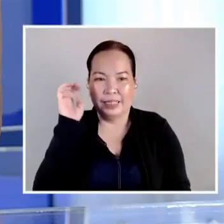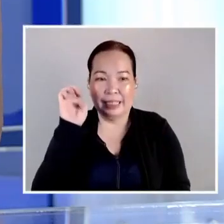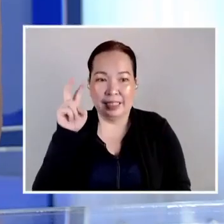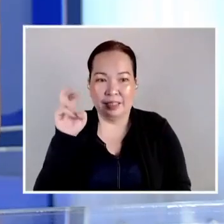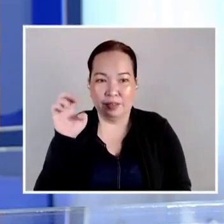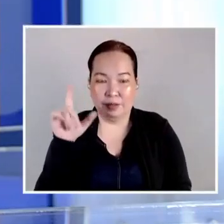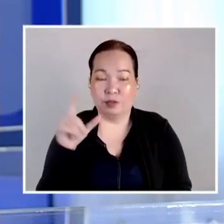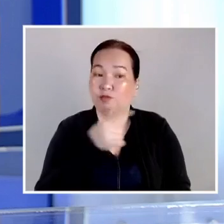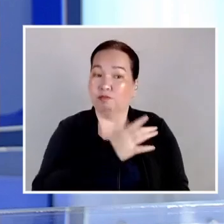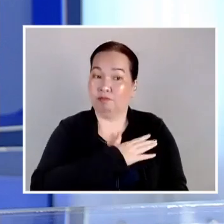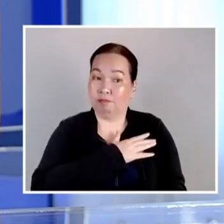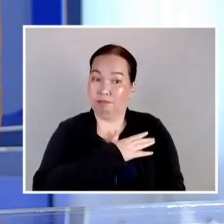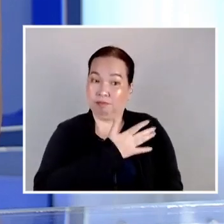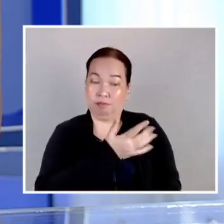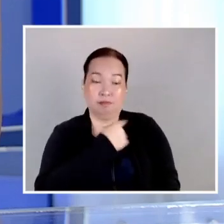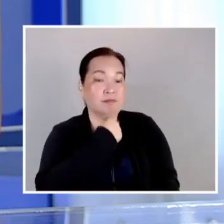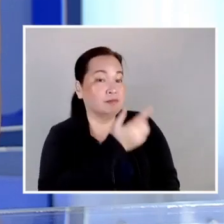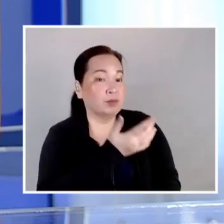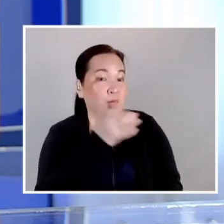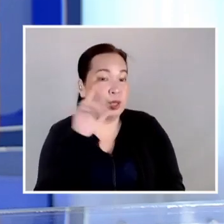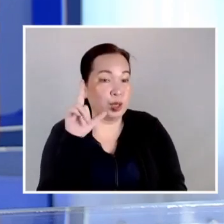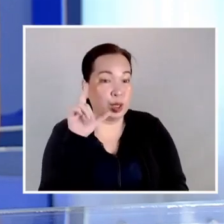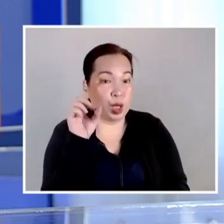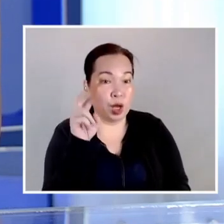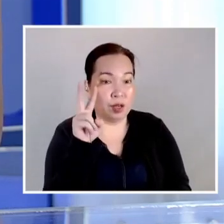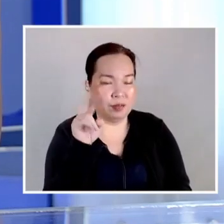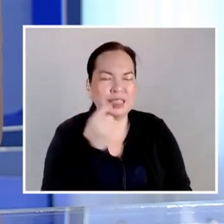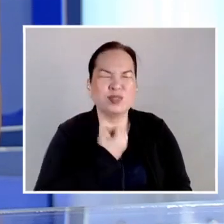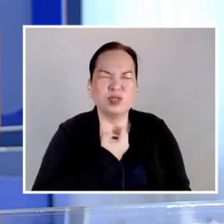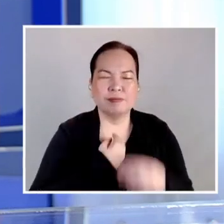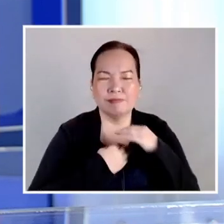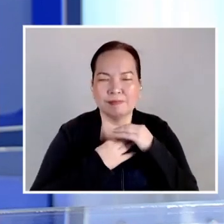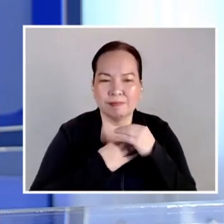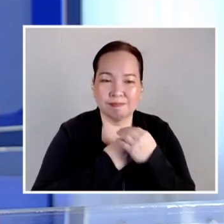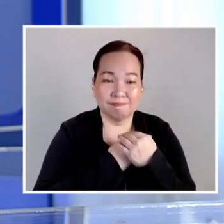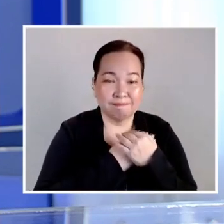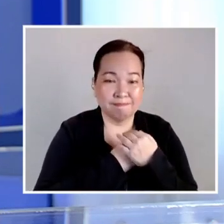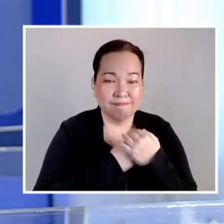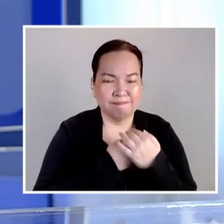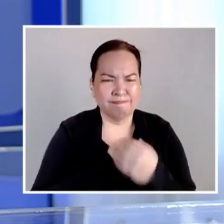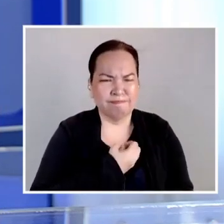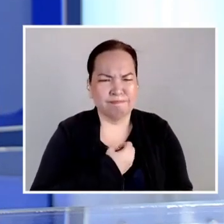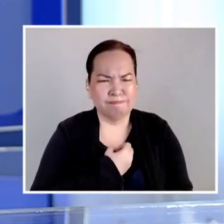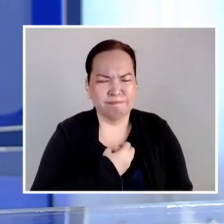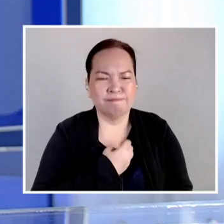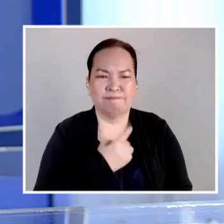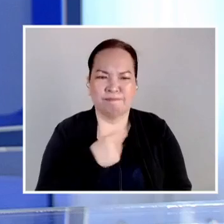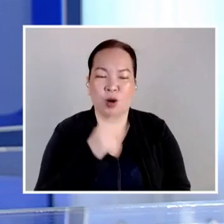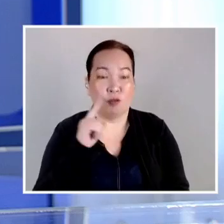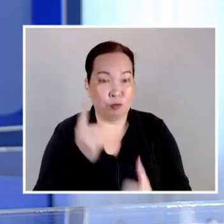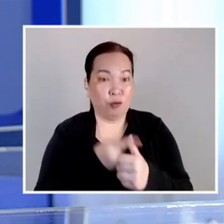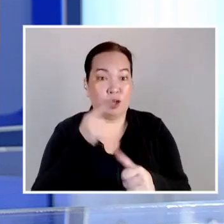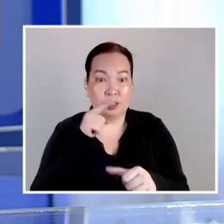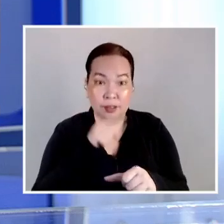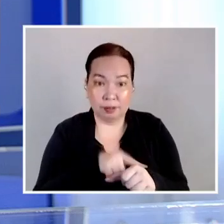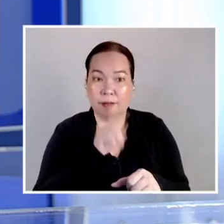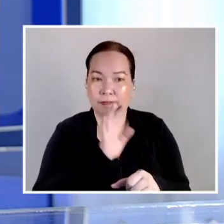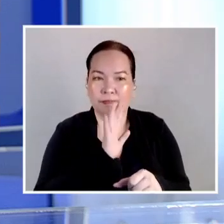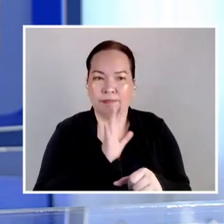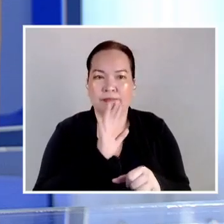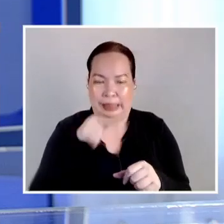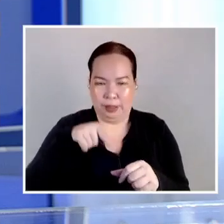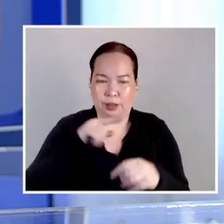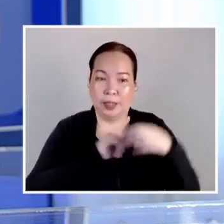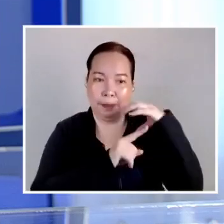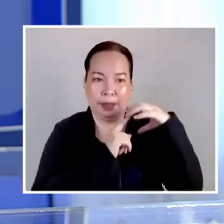ng Flower of Evil dahil ito ang una niyang serye dito sa Kapamilya Network. Ibinahagi naman ni Piolo Pascual ang mga naging